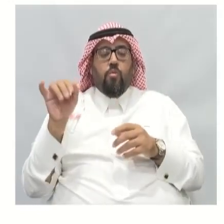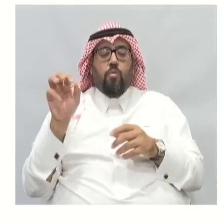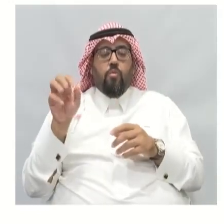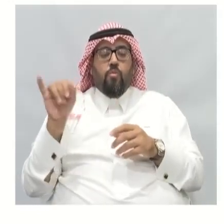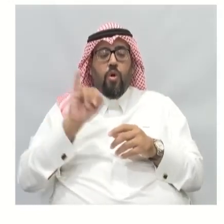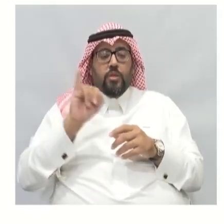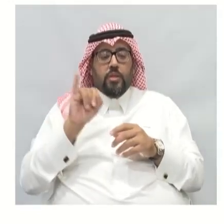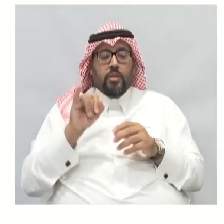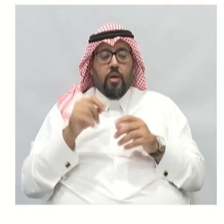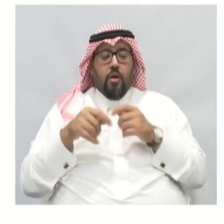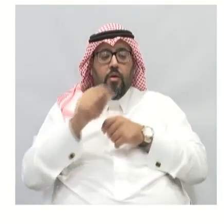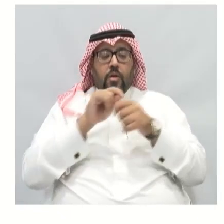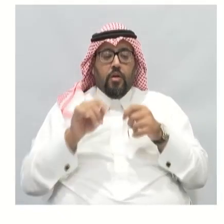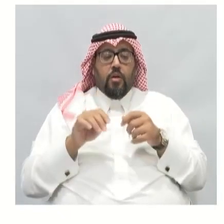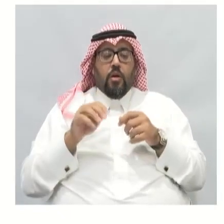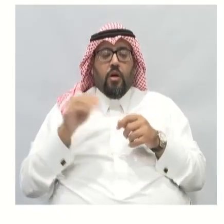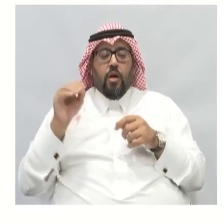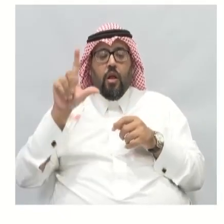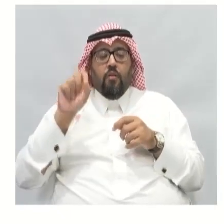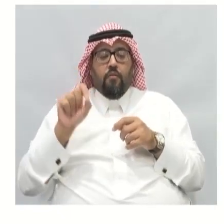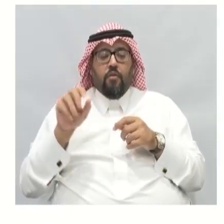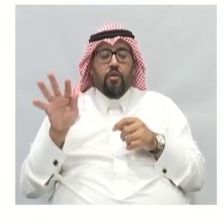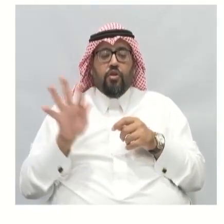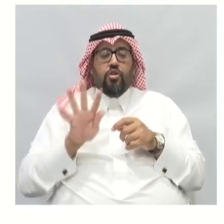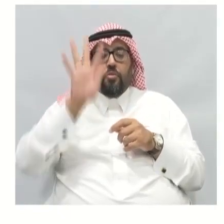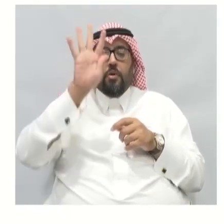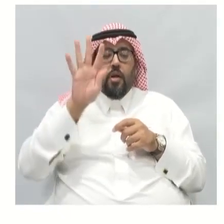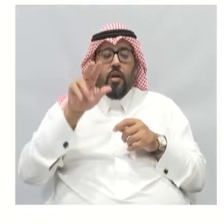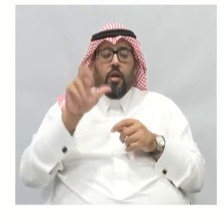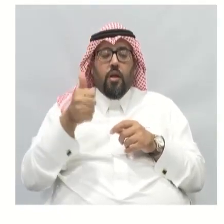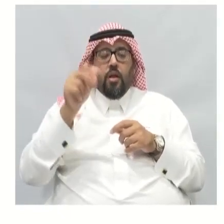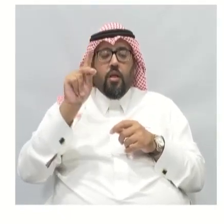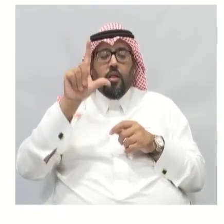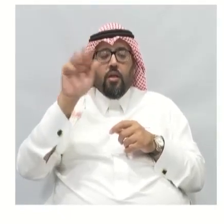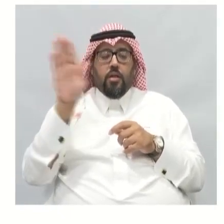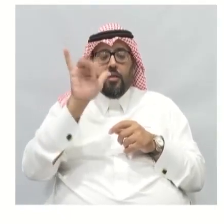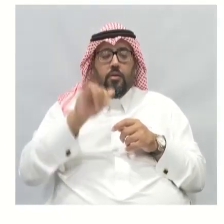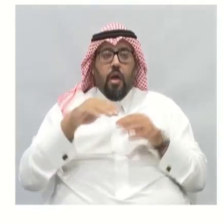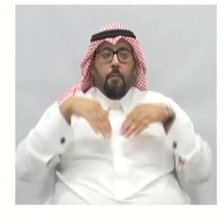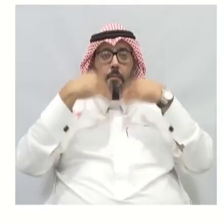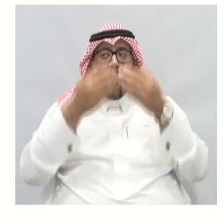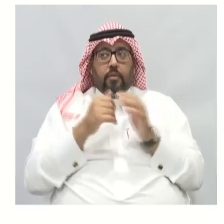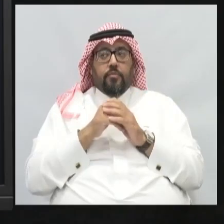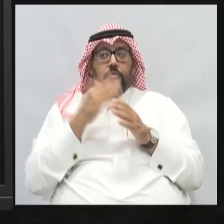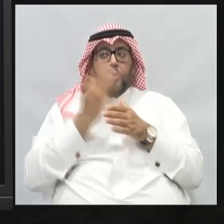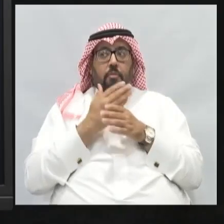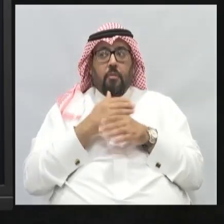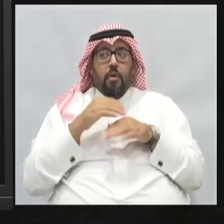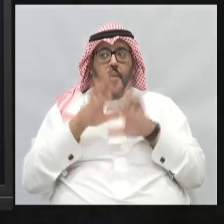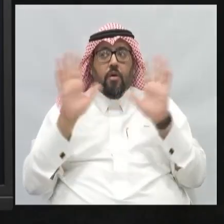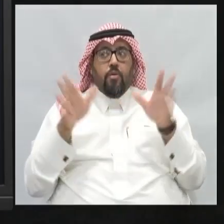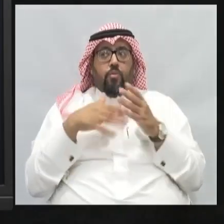منظمه حلف شمال الاطلسي بعد الحرب العالميه الثانيه وب ان عرفنا اسبابها